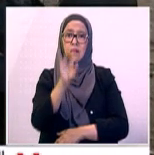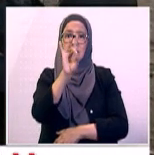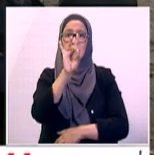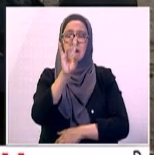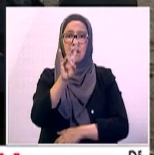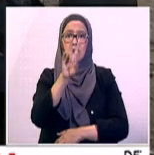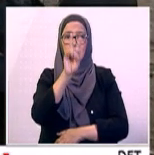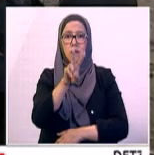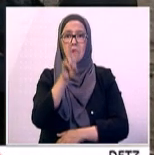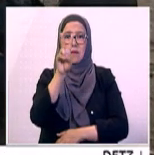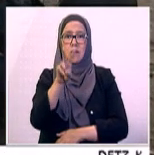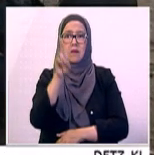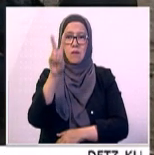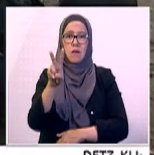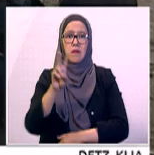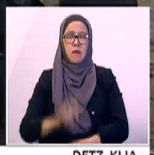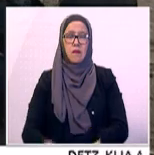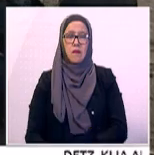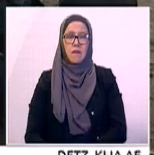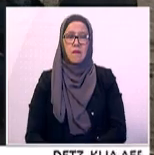012-208-7222.